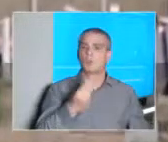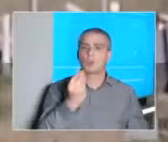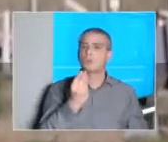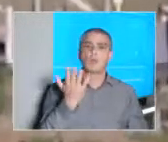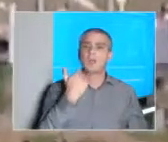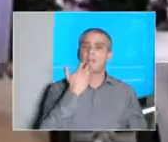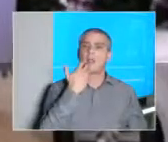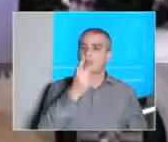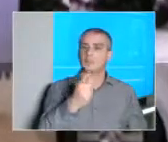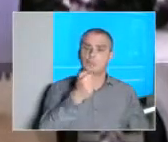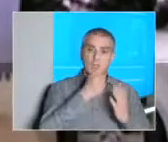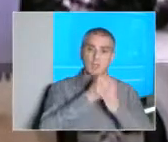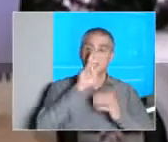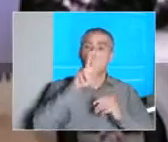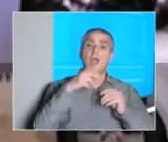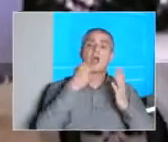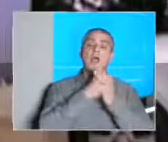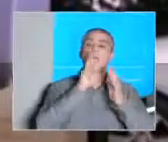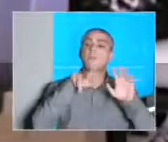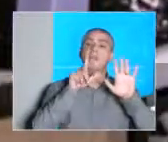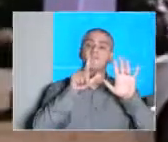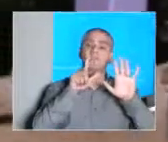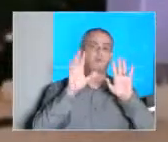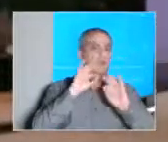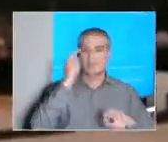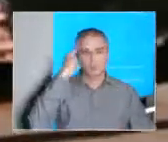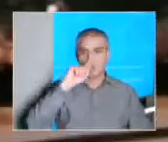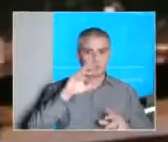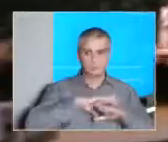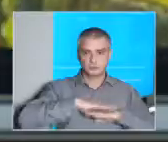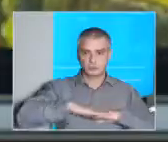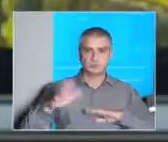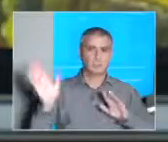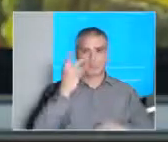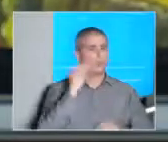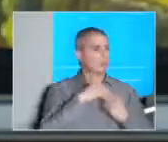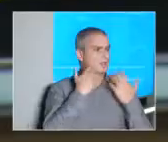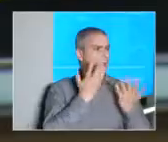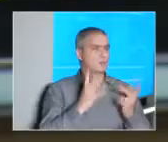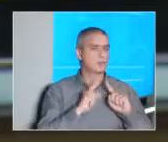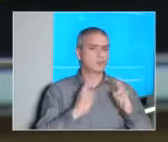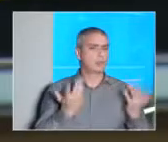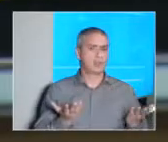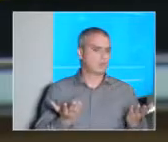כמה אגדות. עד שנת 2007, עד שנת 2007, אף אחד לא ידע שאתה... מאיר יצחק הלוי עוד כמה אגדות. מה שונה,